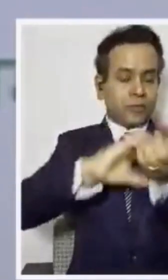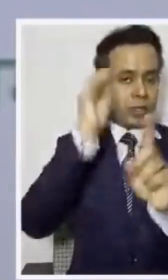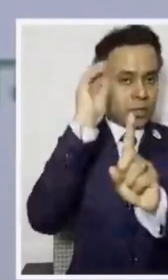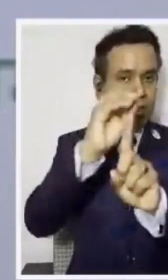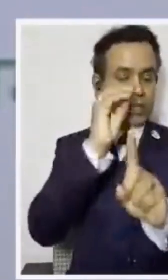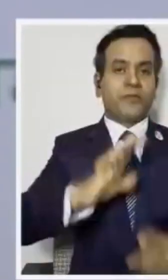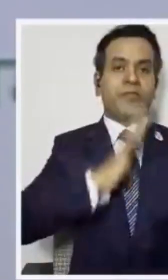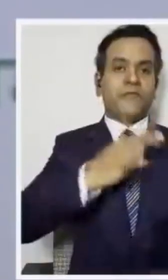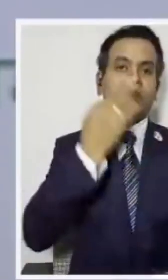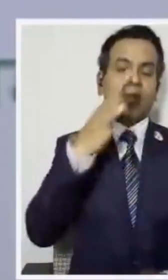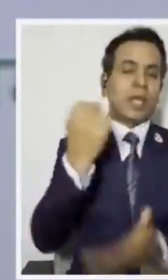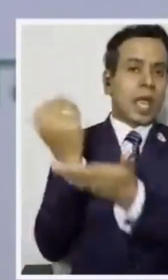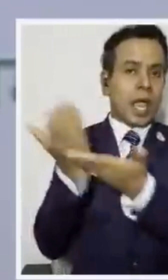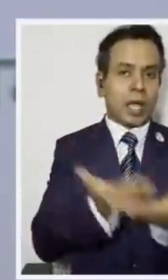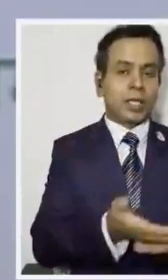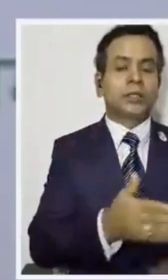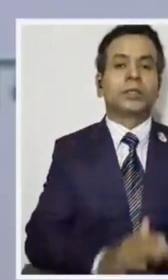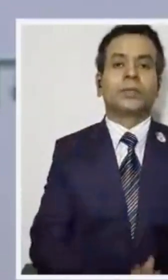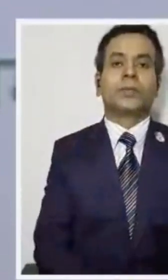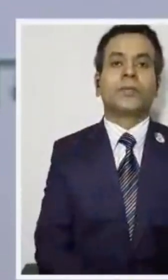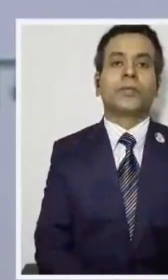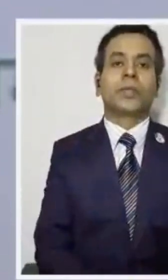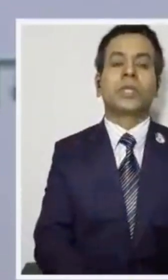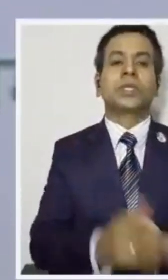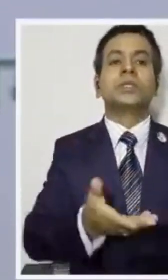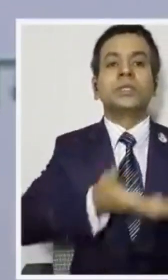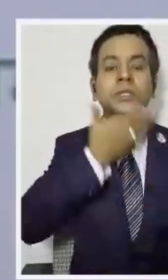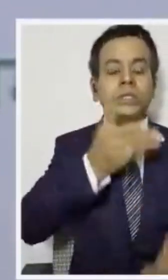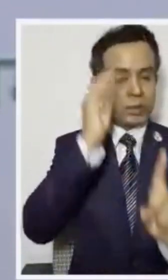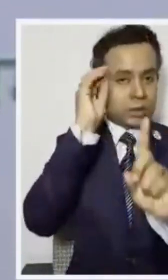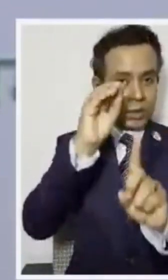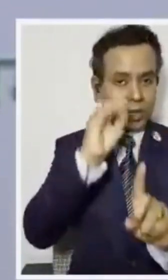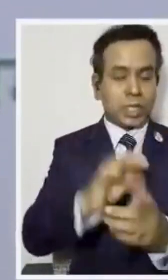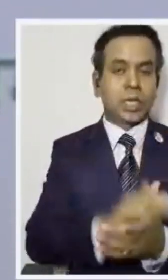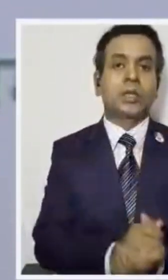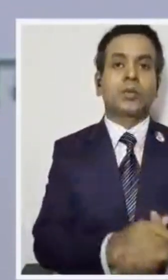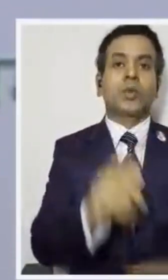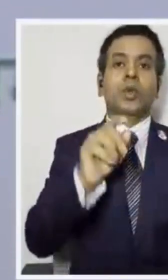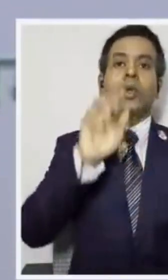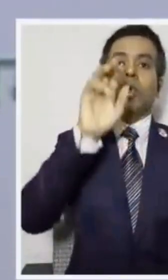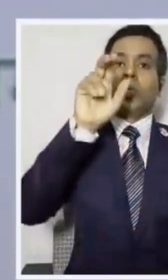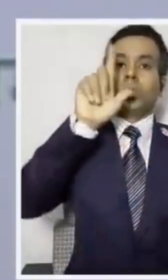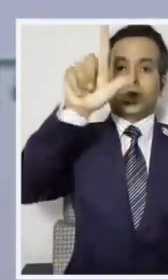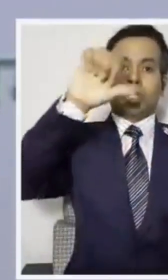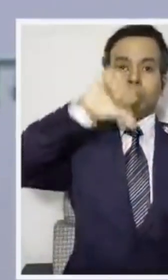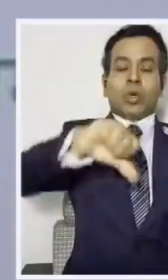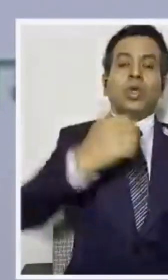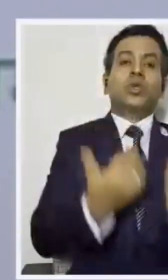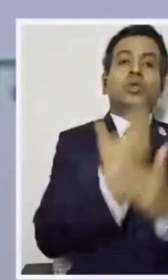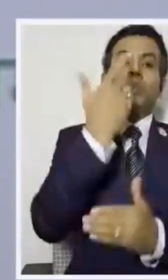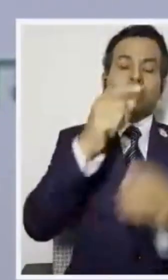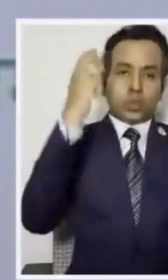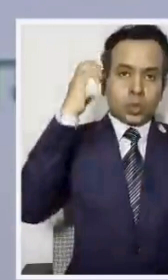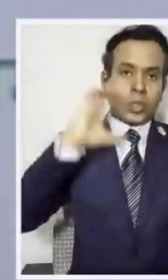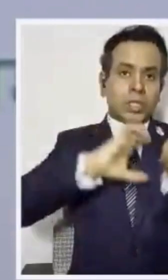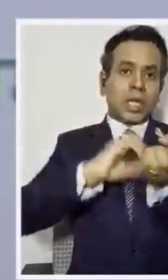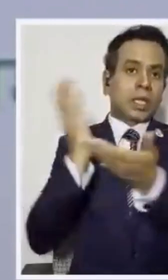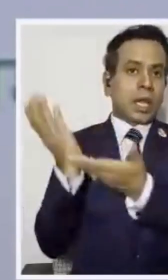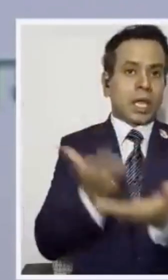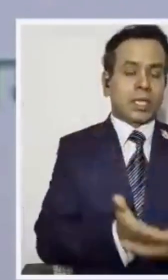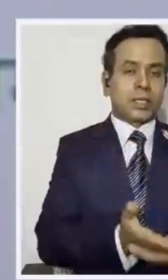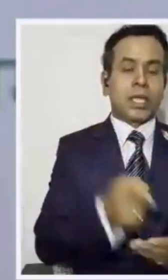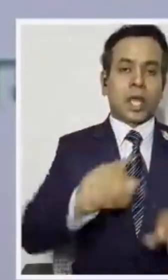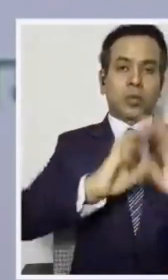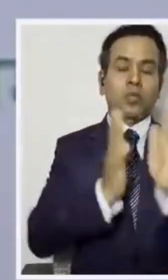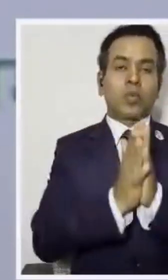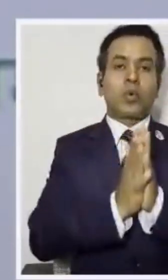প্রশিক্ষণে 79 জন ডাক্তার নতুন করে সংযুক্ত হয়েছে এবং এখন আমাদের প্রশিক্ষণপ্রাপ্ত চিকিৎসক আছে 16,001 জন এবং স্বেচ্ছাভিত্তিতে সেবা